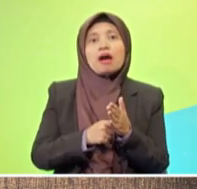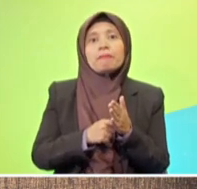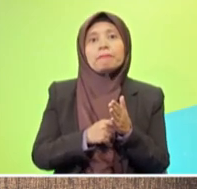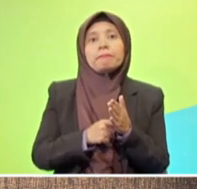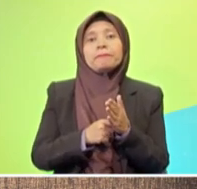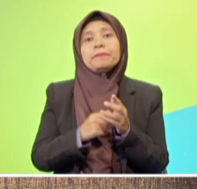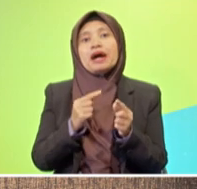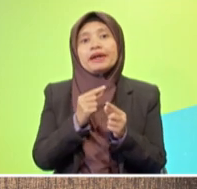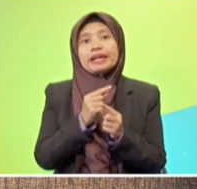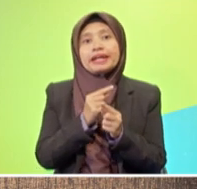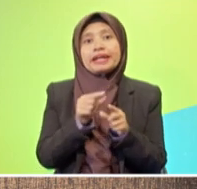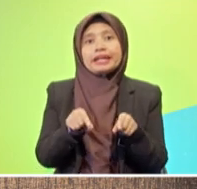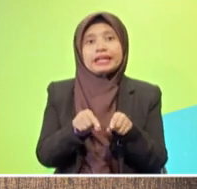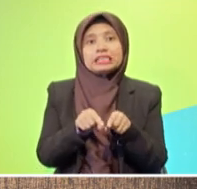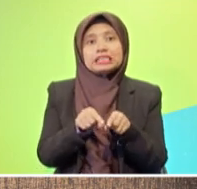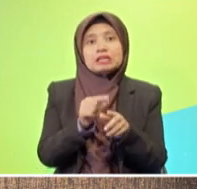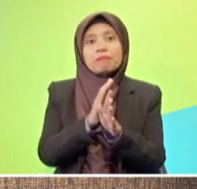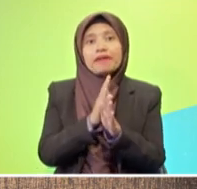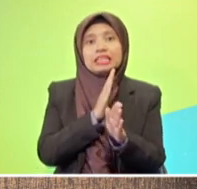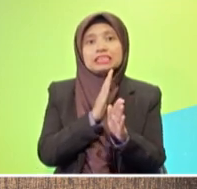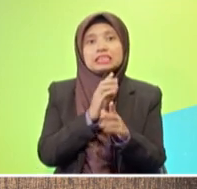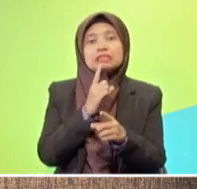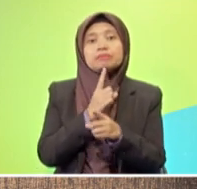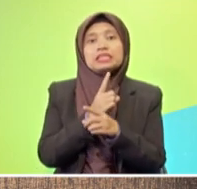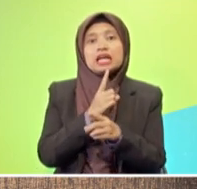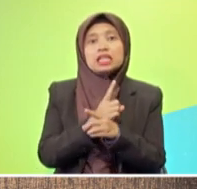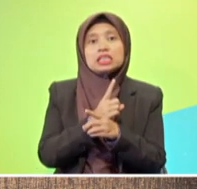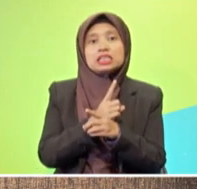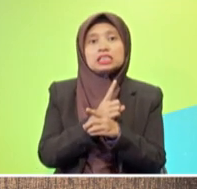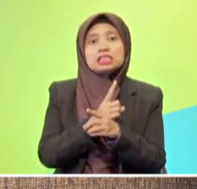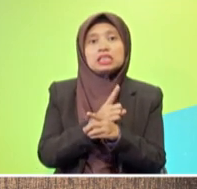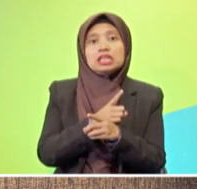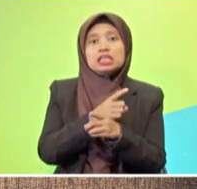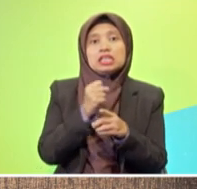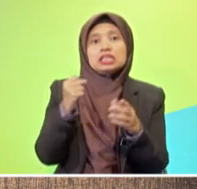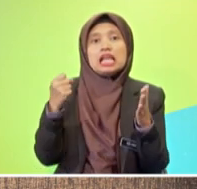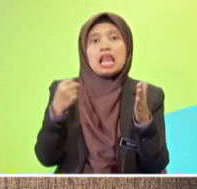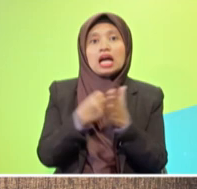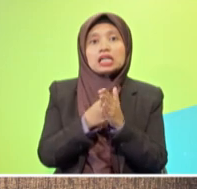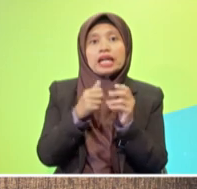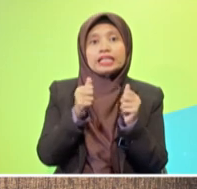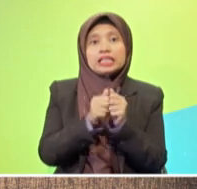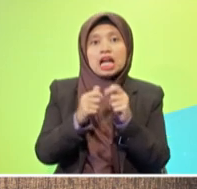Saya tidak melanggar anak itu saya hanya menyelamatkannya seperti langkah